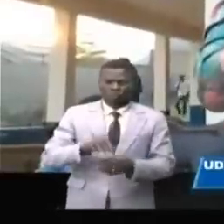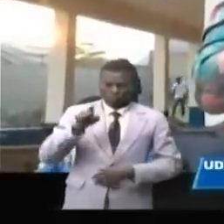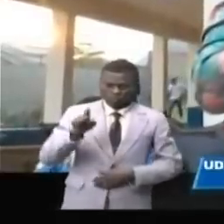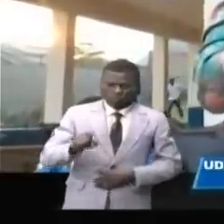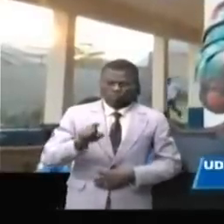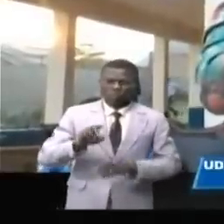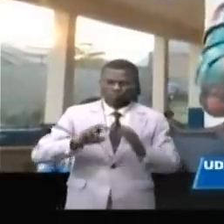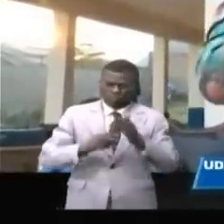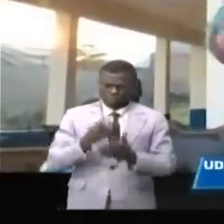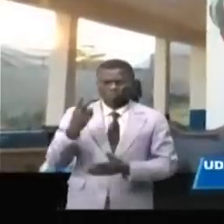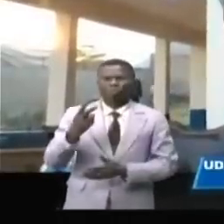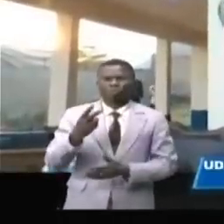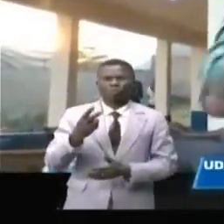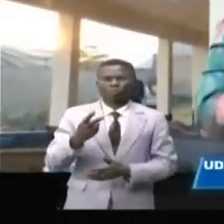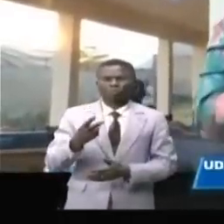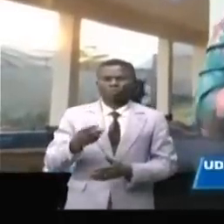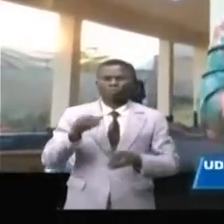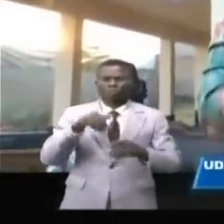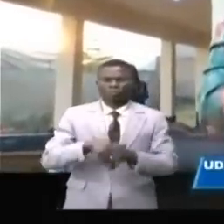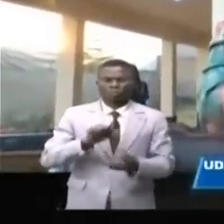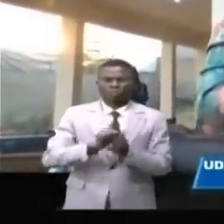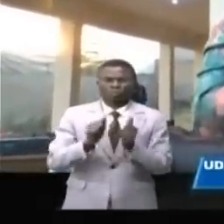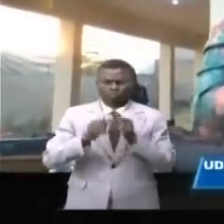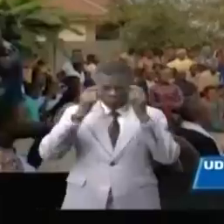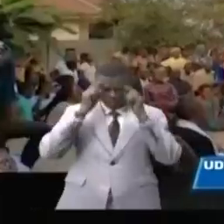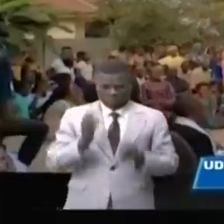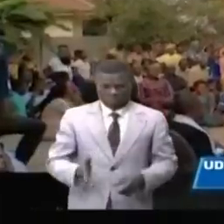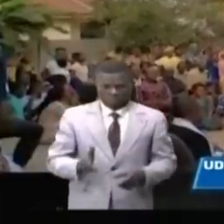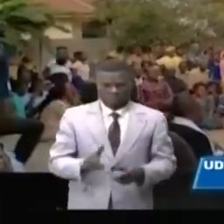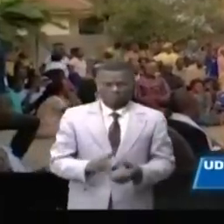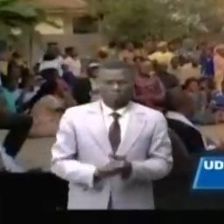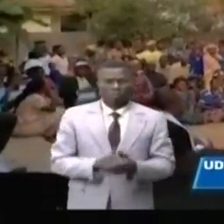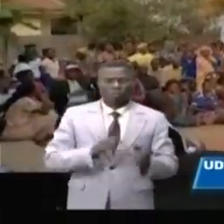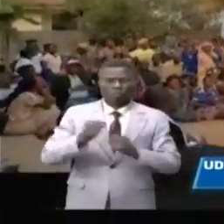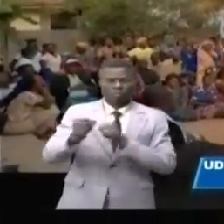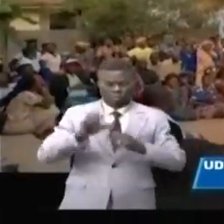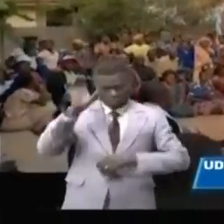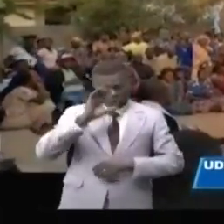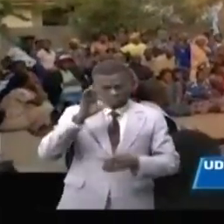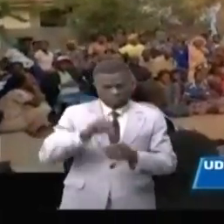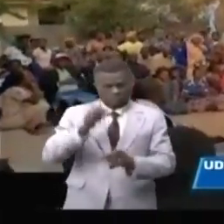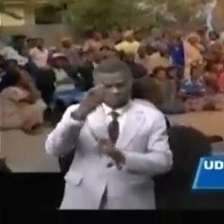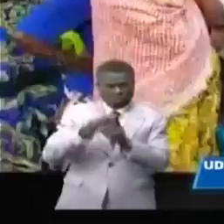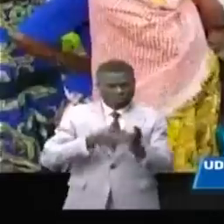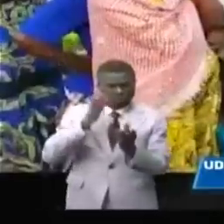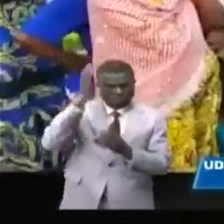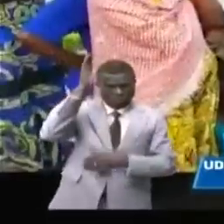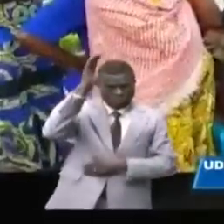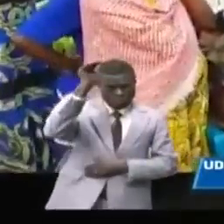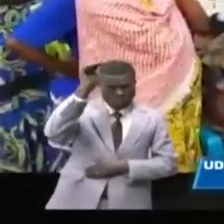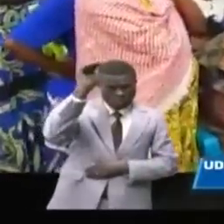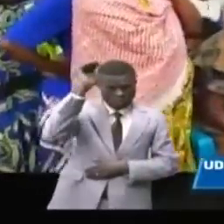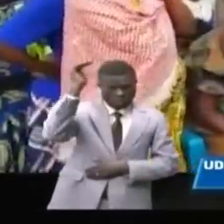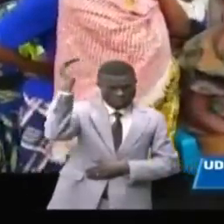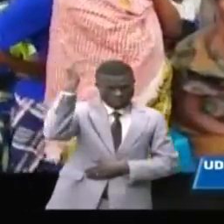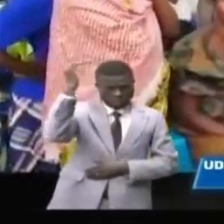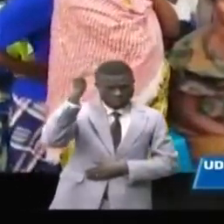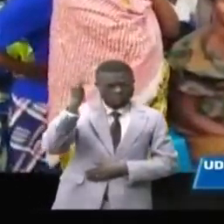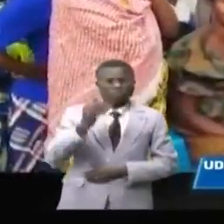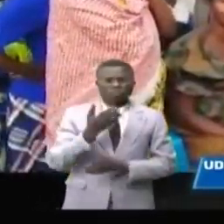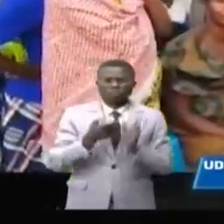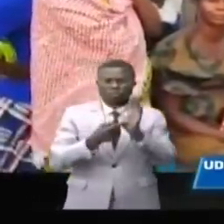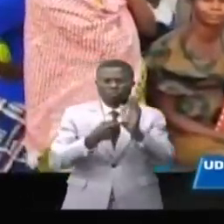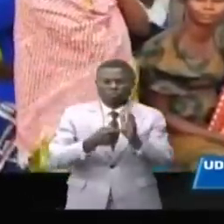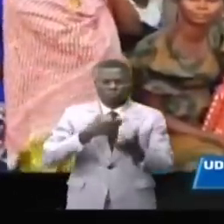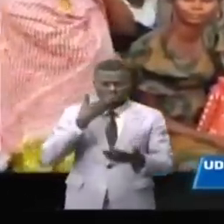d'unité, d'engagement et de détermination pour la bataille électorale de décembre prochain. Ils doivent être de modèles et